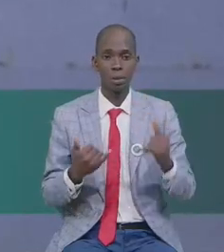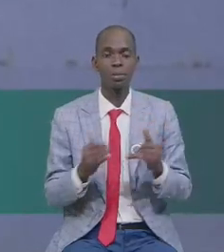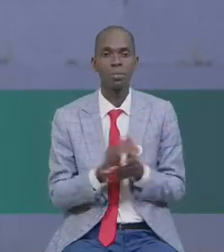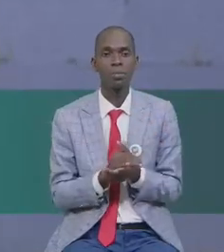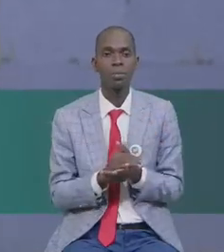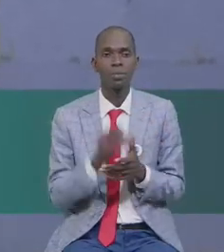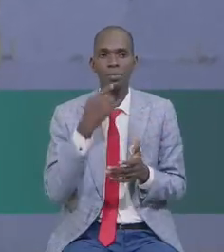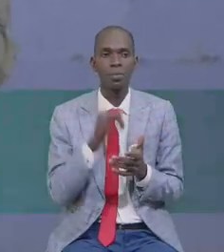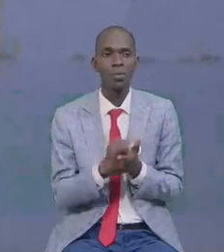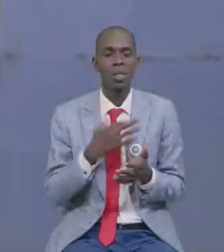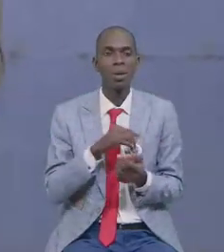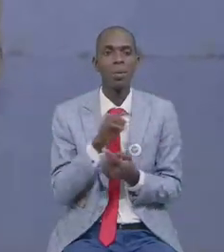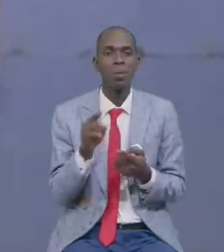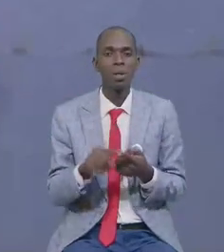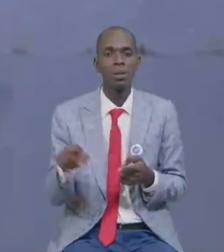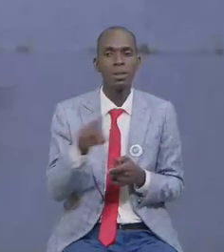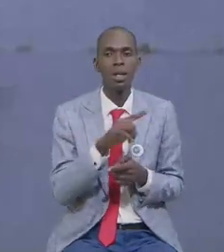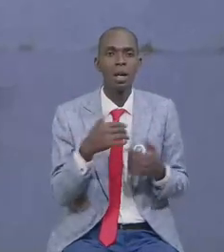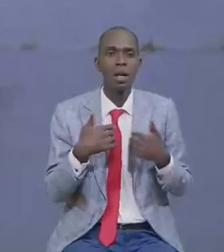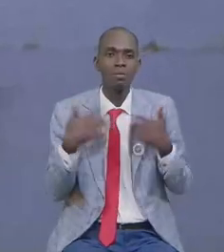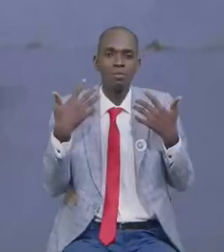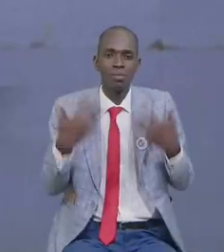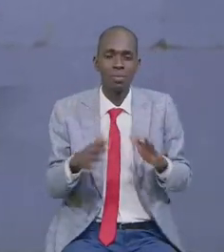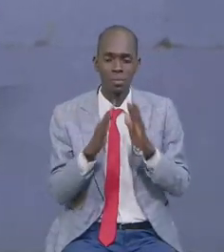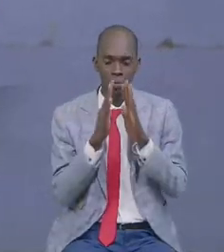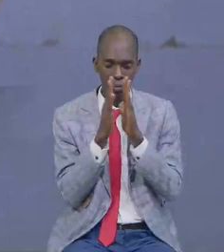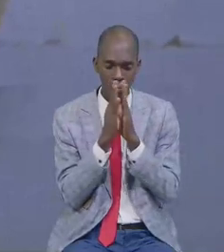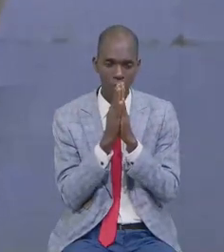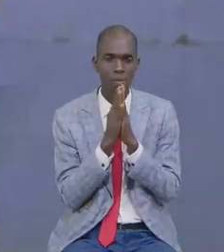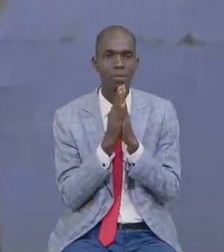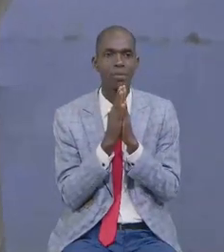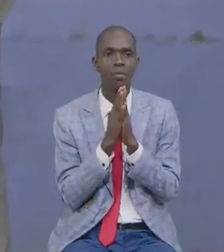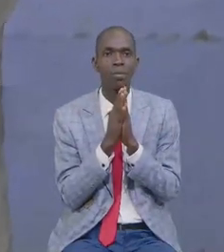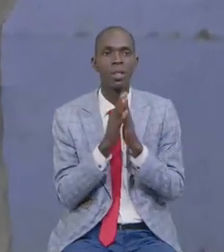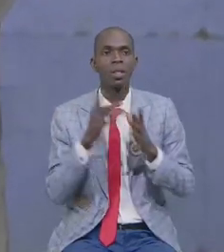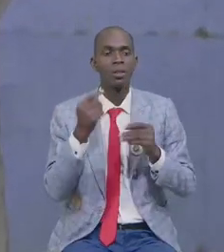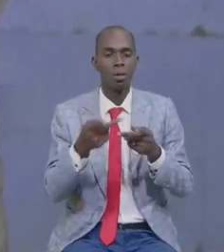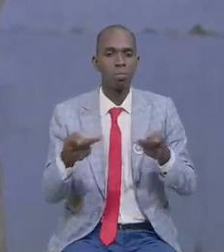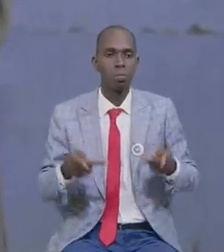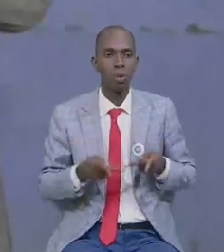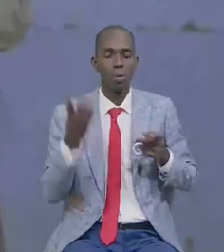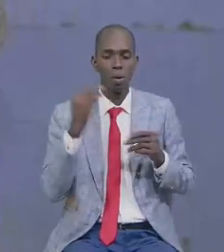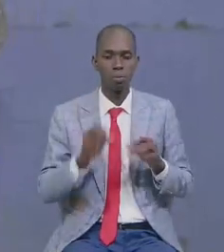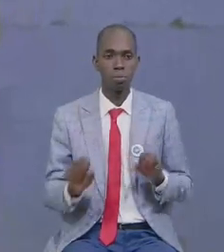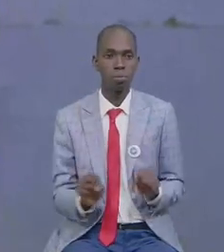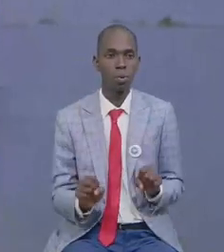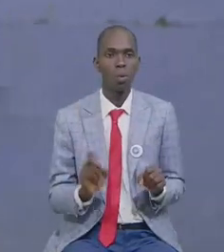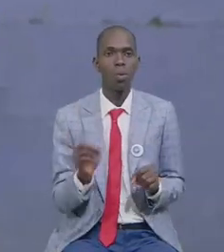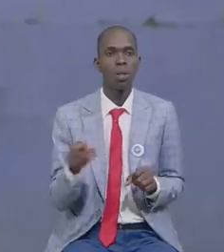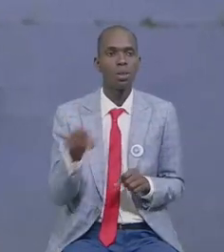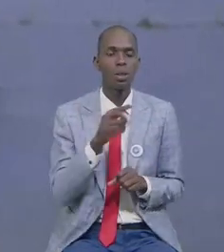quand ils eurent prié, le lieu où ils étaient assemblés trembla.